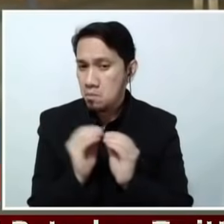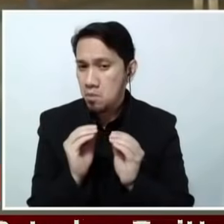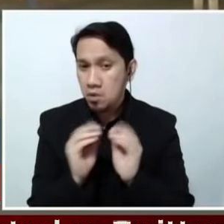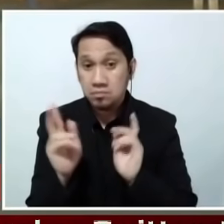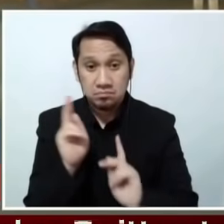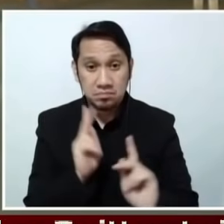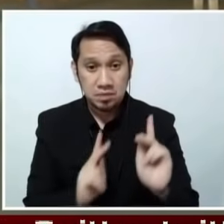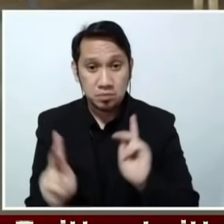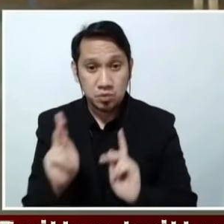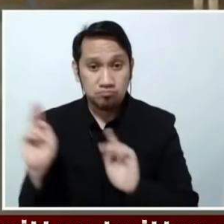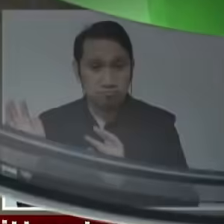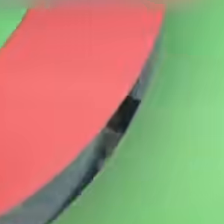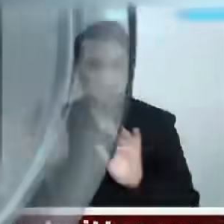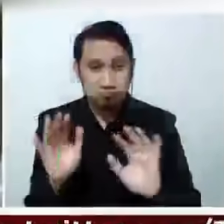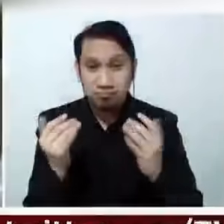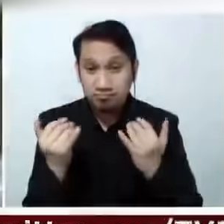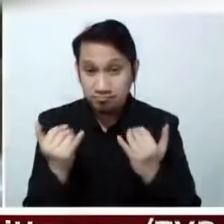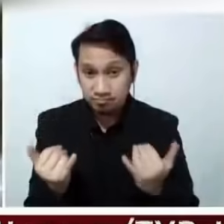ngayon.